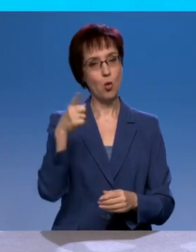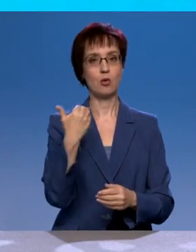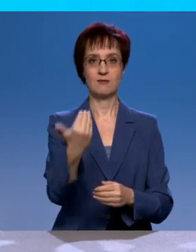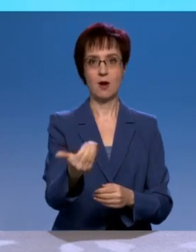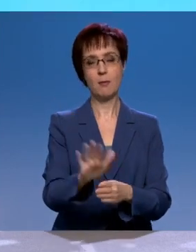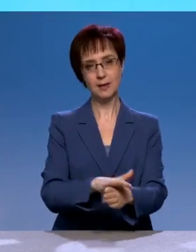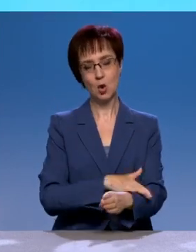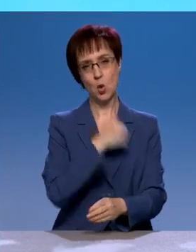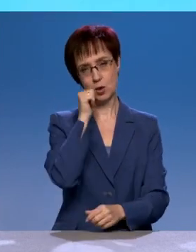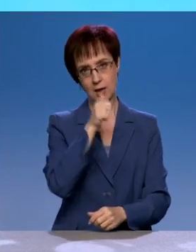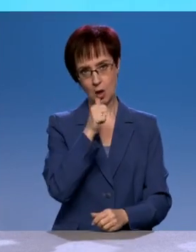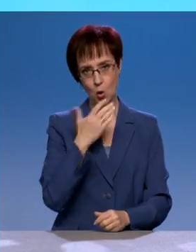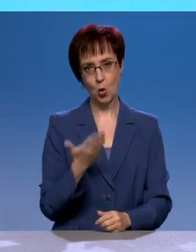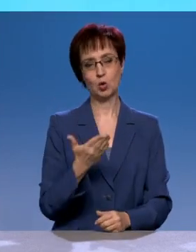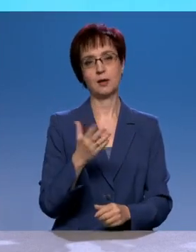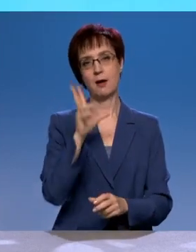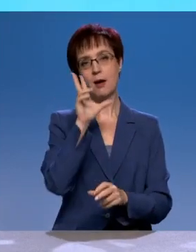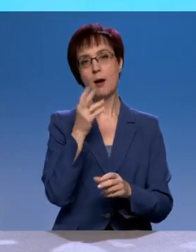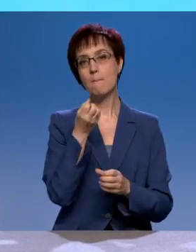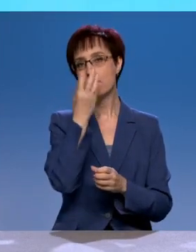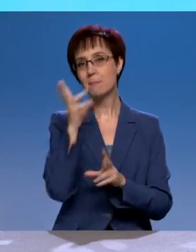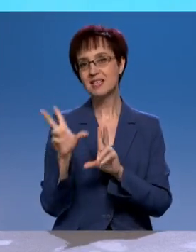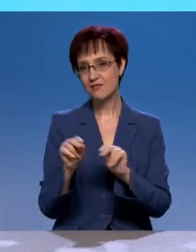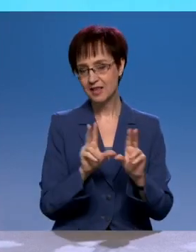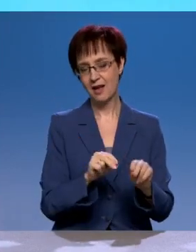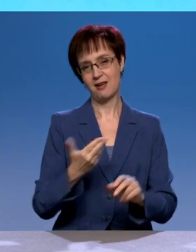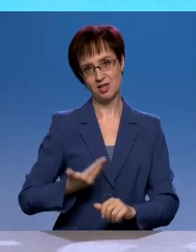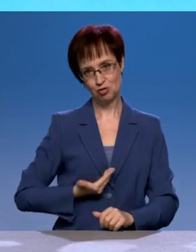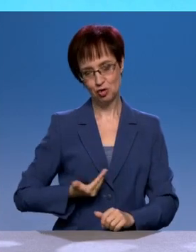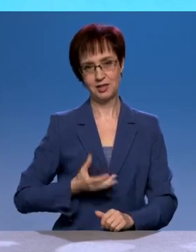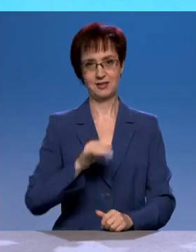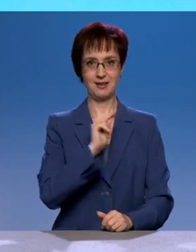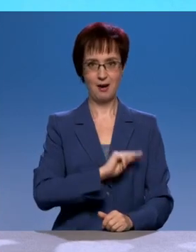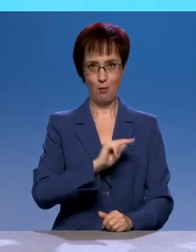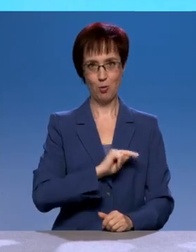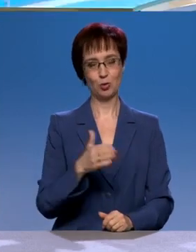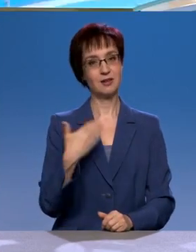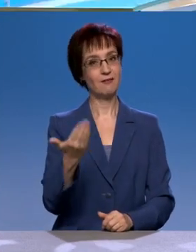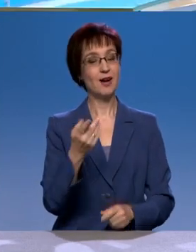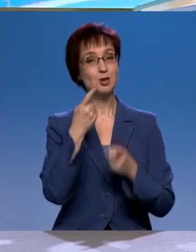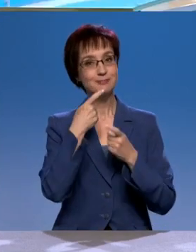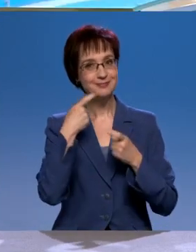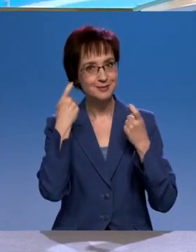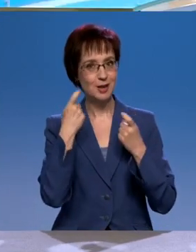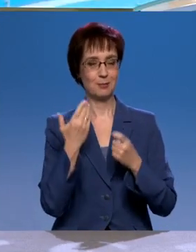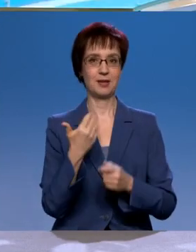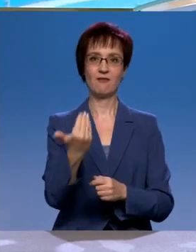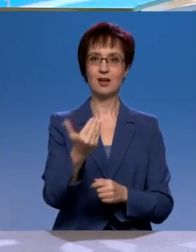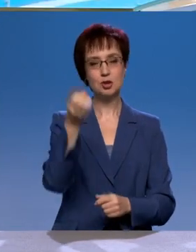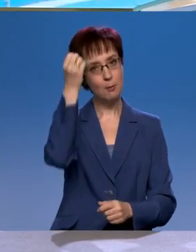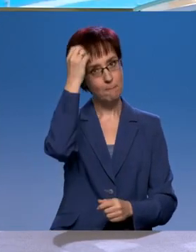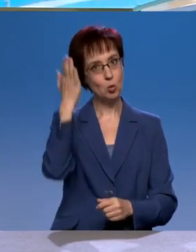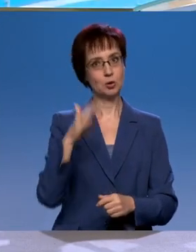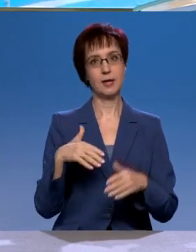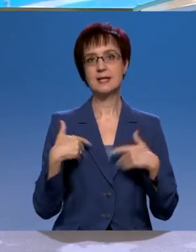работы. Ваши улыбки, ваши мудрые советы и просто